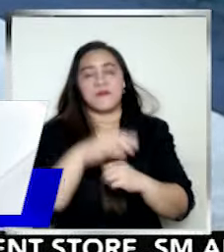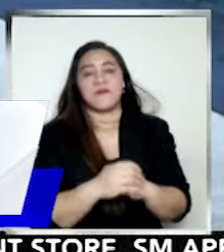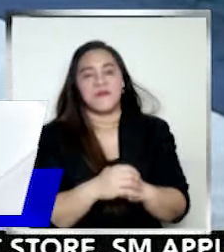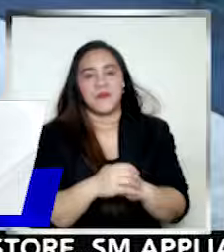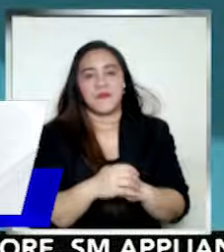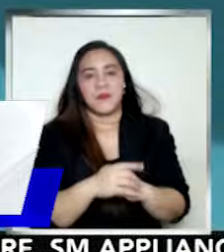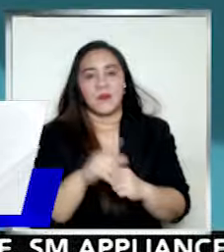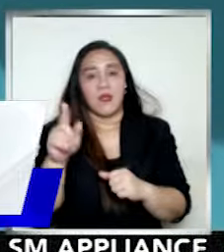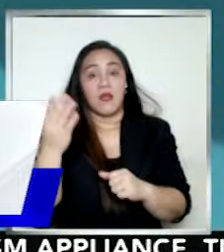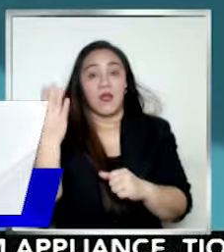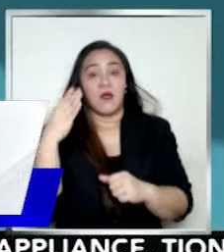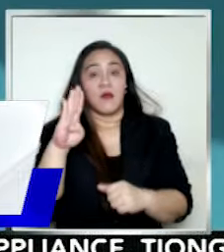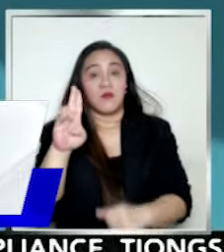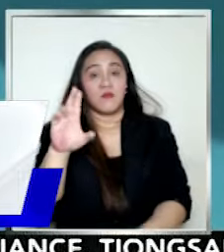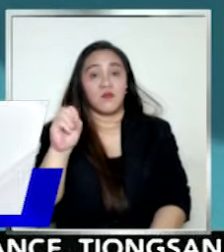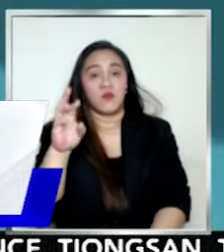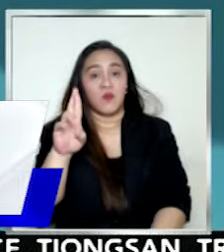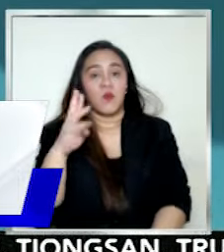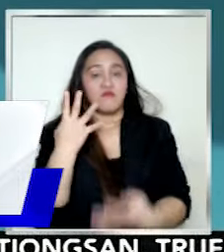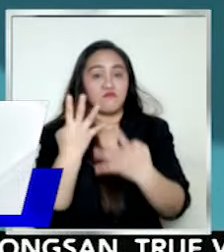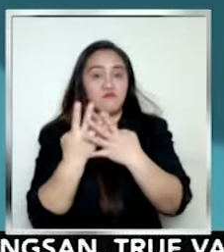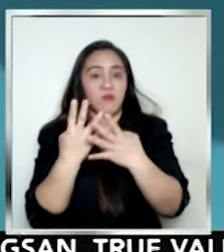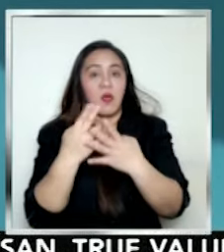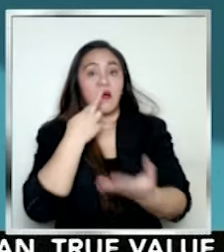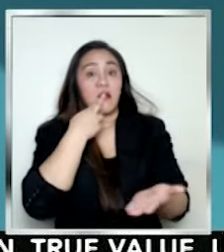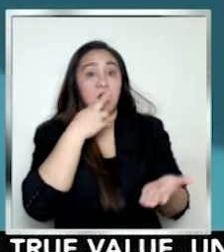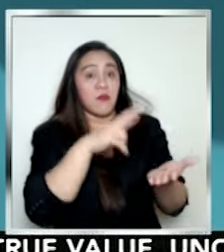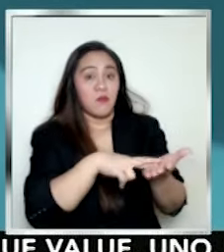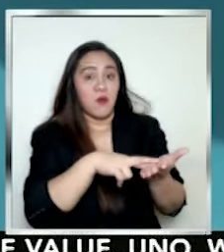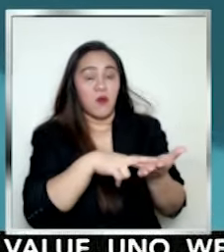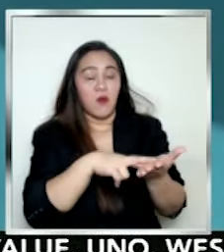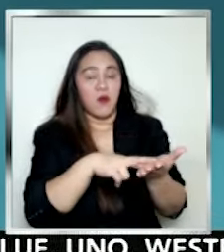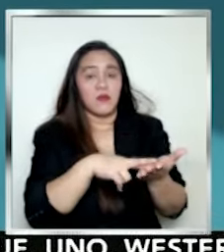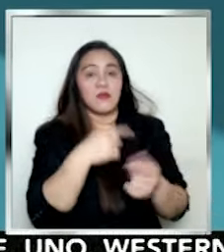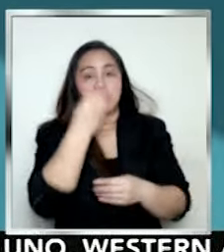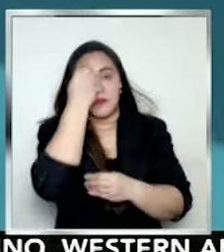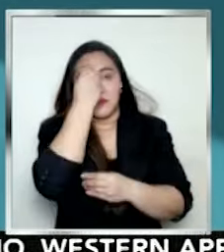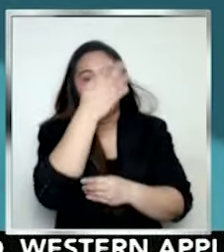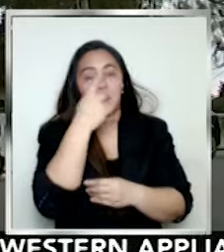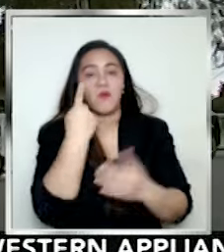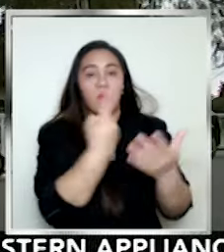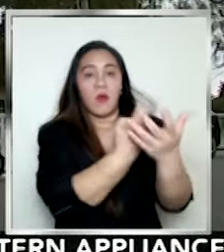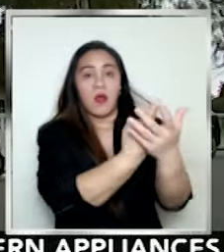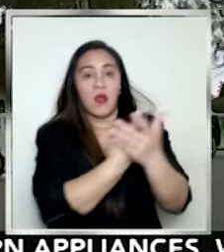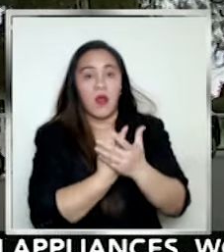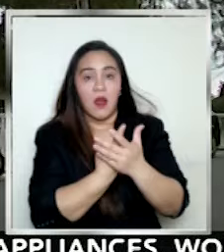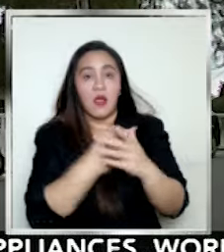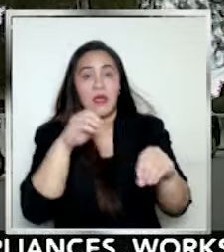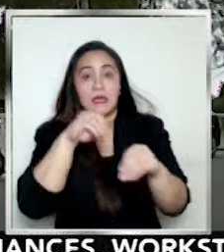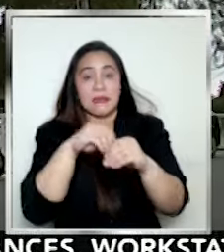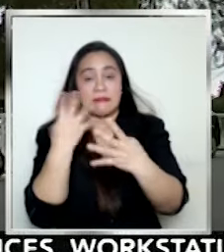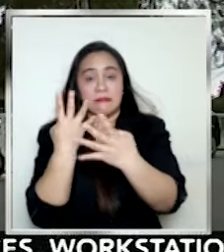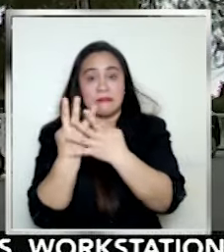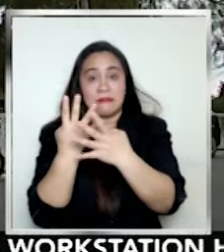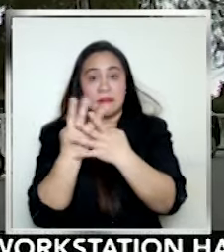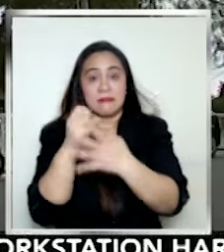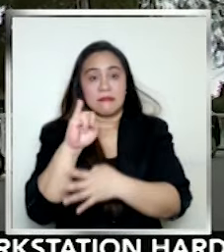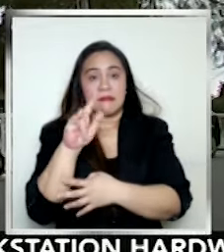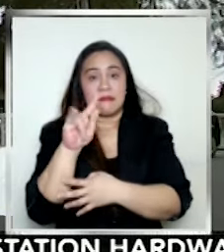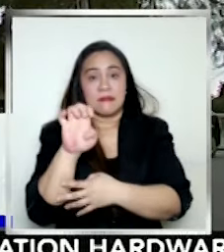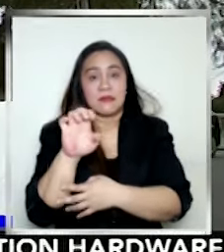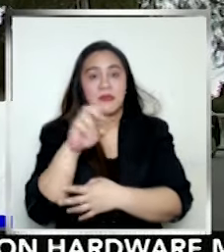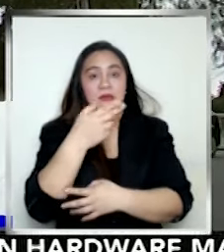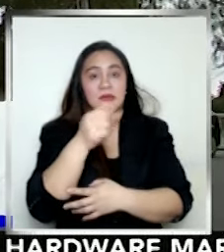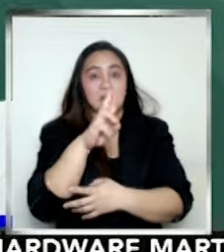noon, binawian ng buhay si Sebastian sa Site Harry, ang COVID isolation facility ng Bilibid. Pero may ibang nalaman ngayon